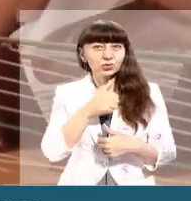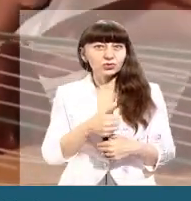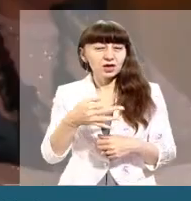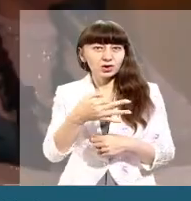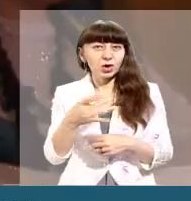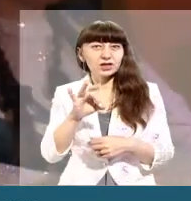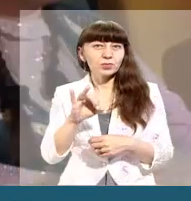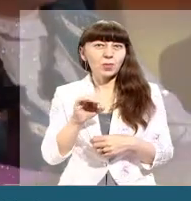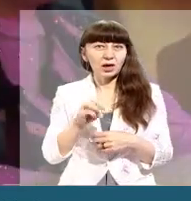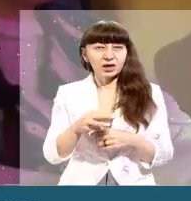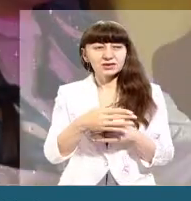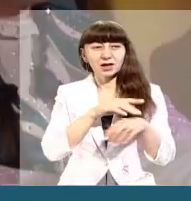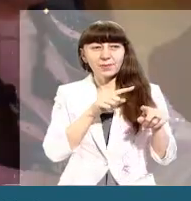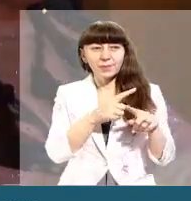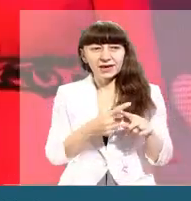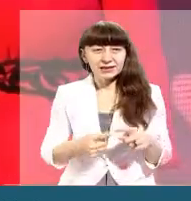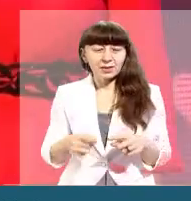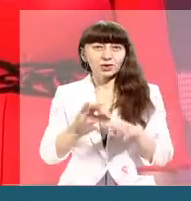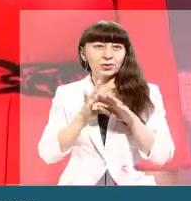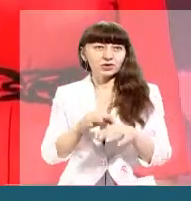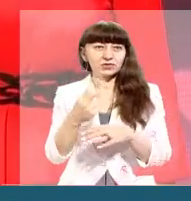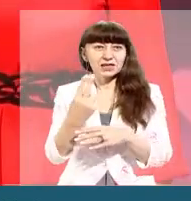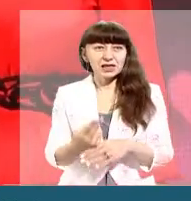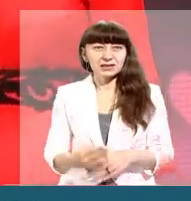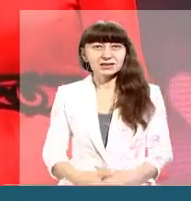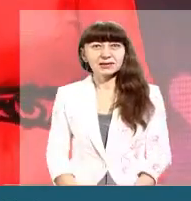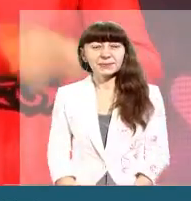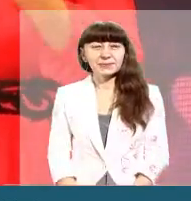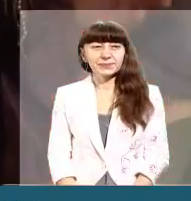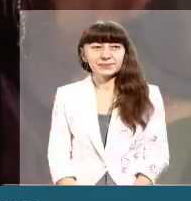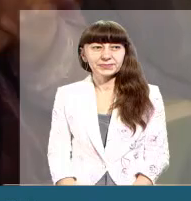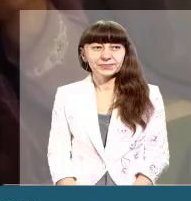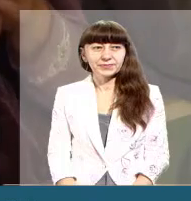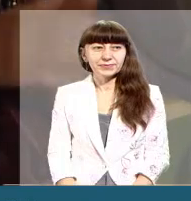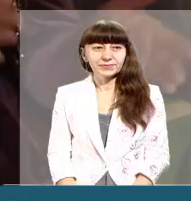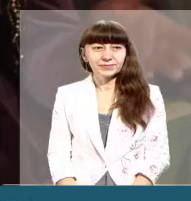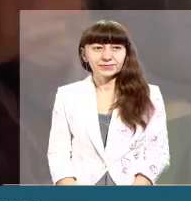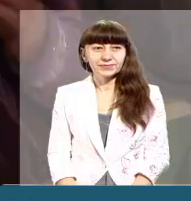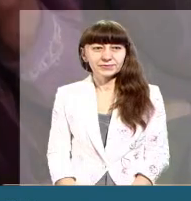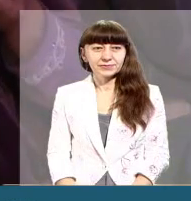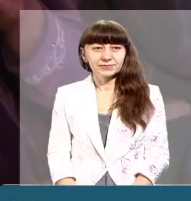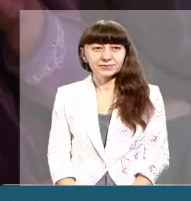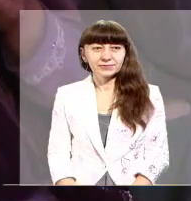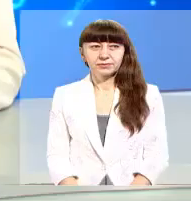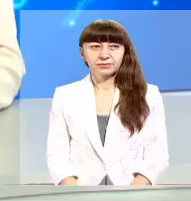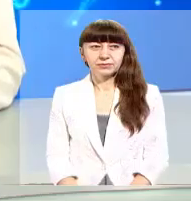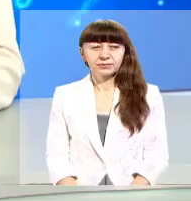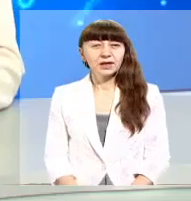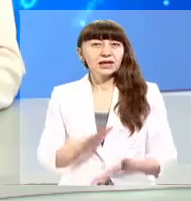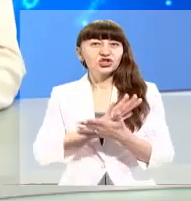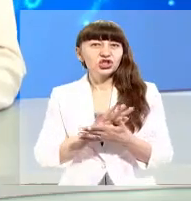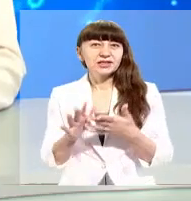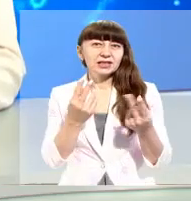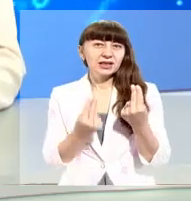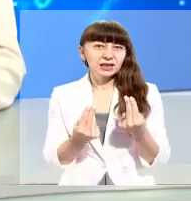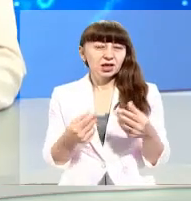на республиканском этапе, который пройдет в столице. Любовь Облачкина, Диар Ахмечен, телеканал «Костанай».